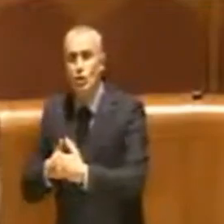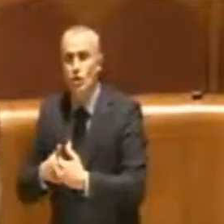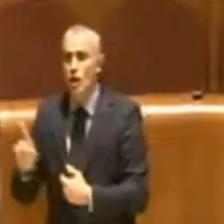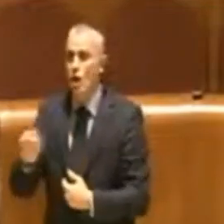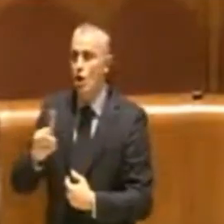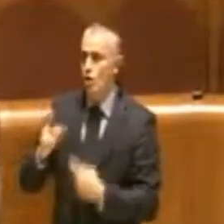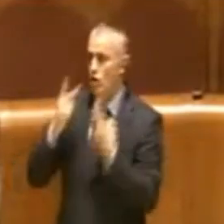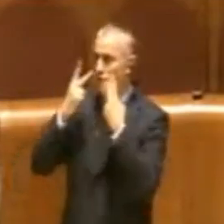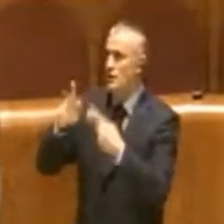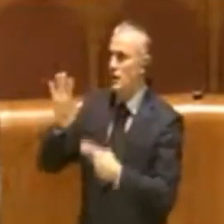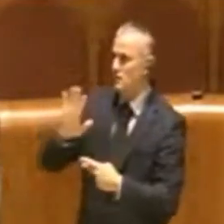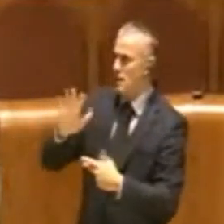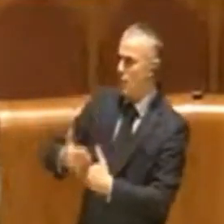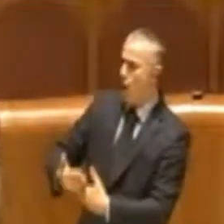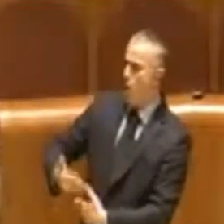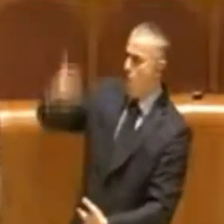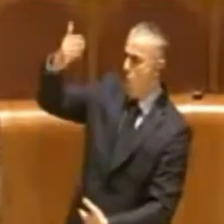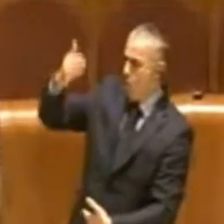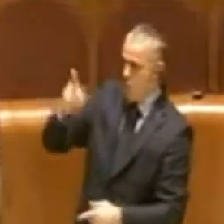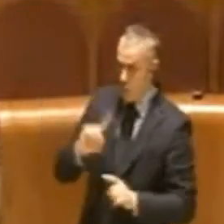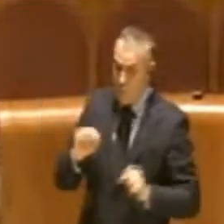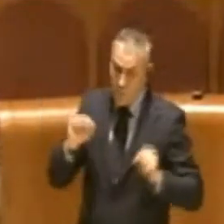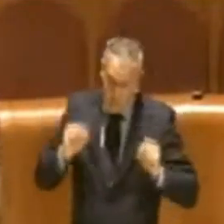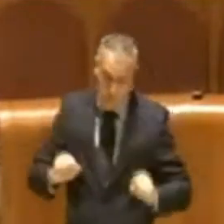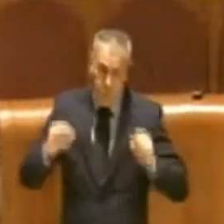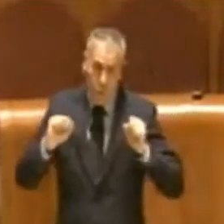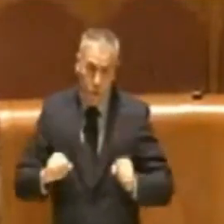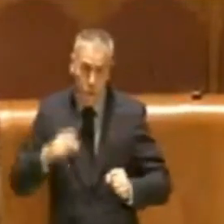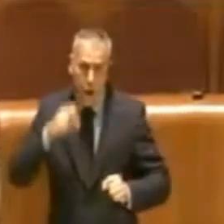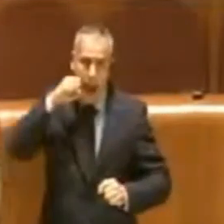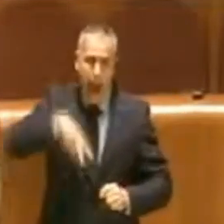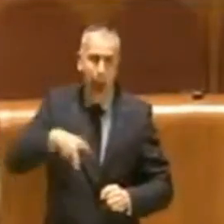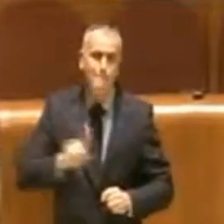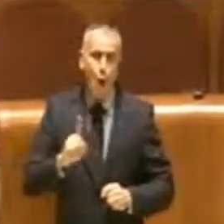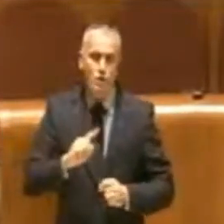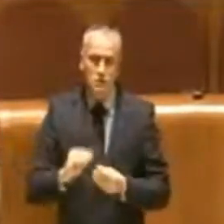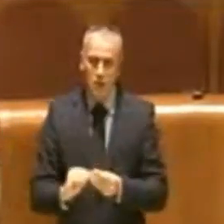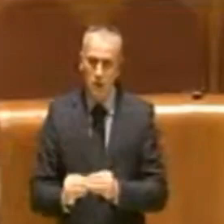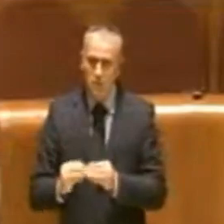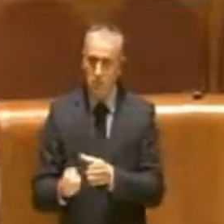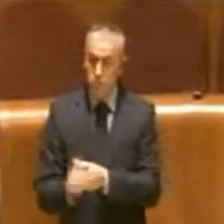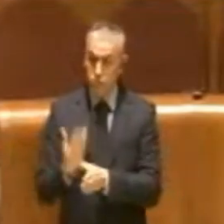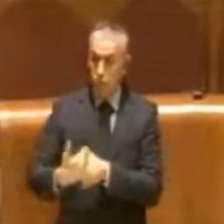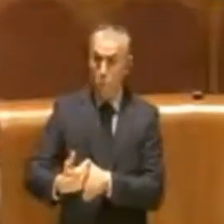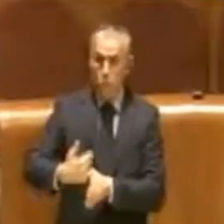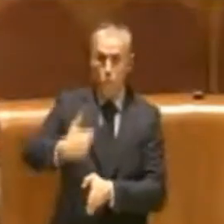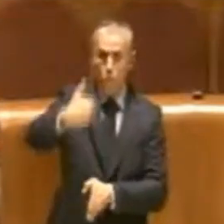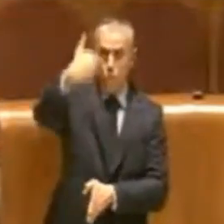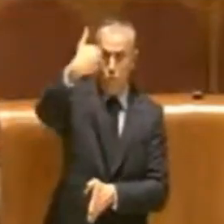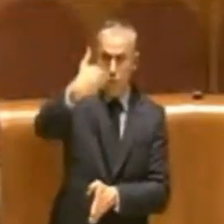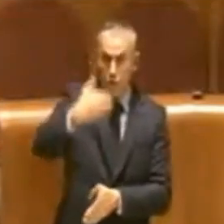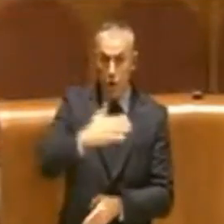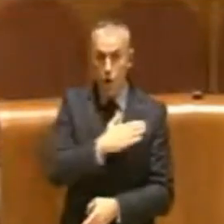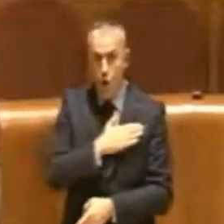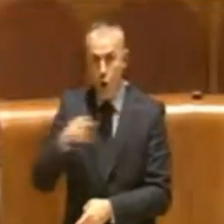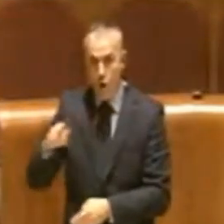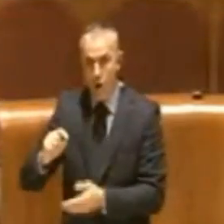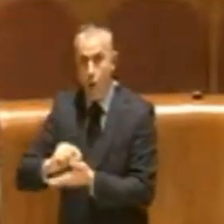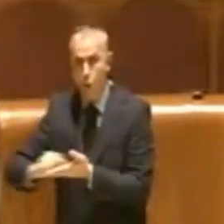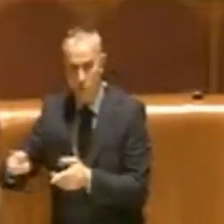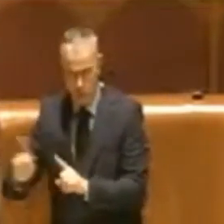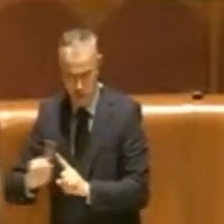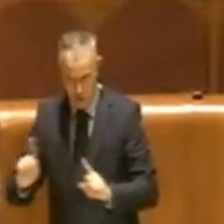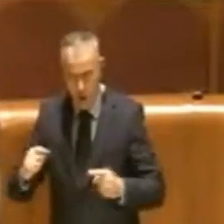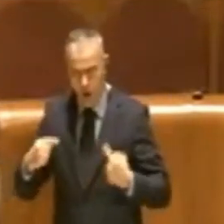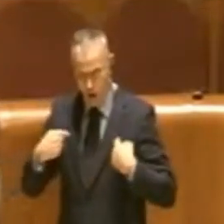può creare anche involontariamente, senza dare le colpe a nessuno, neanche agli uffici, che ovviamente e li